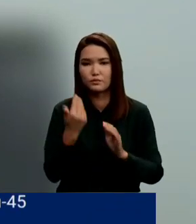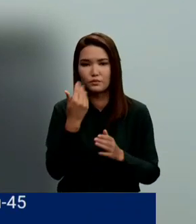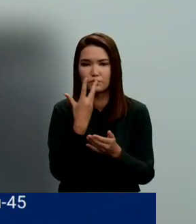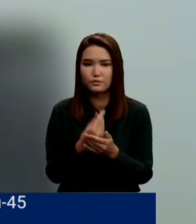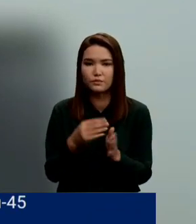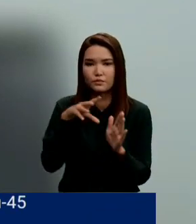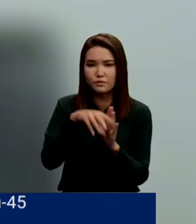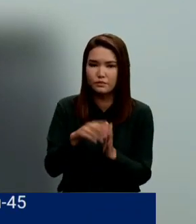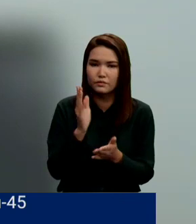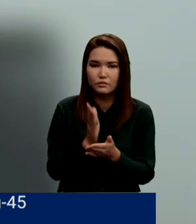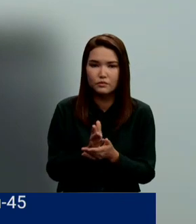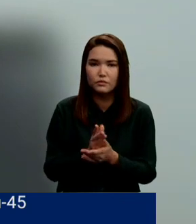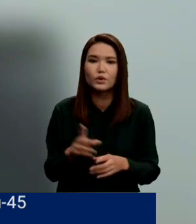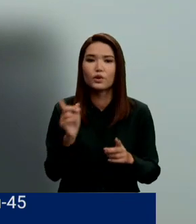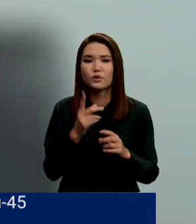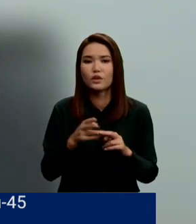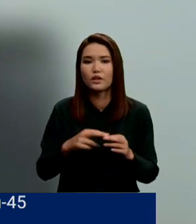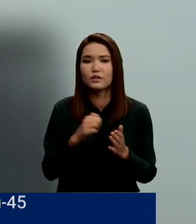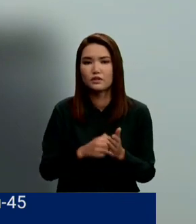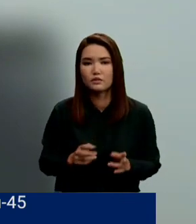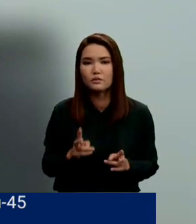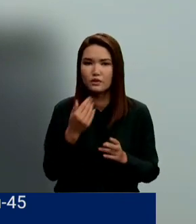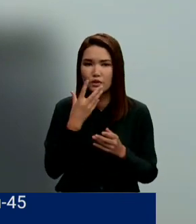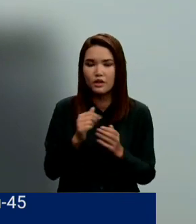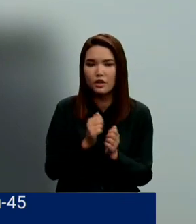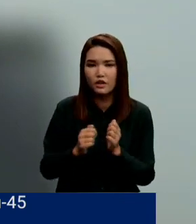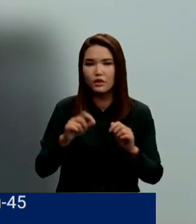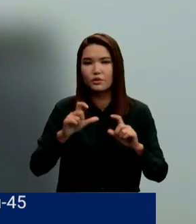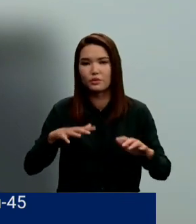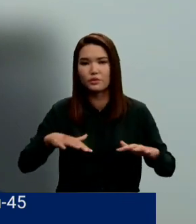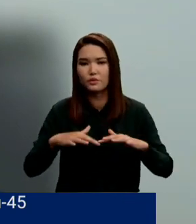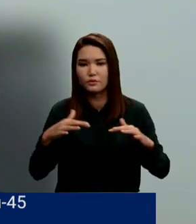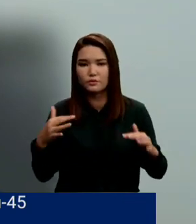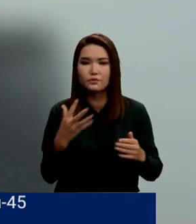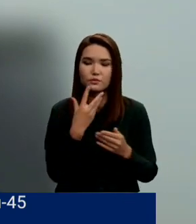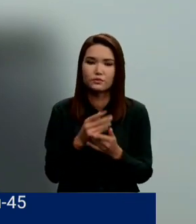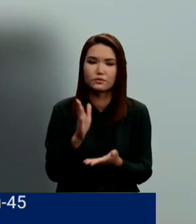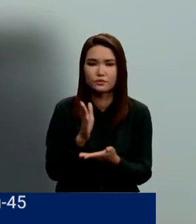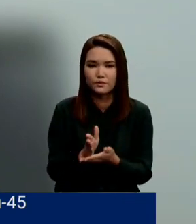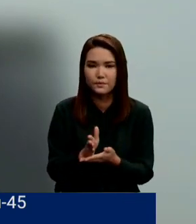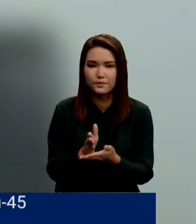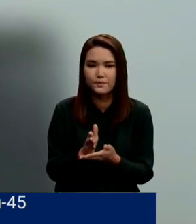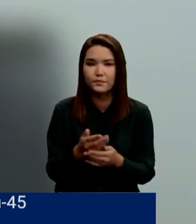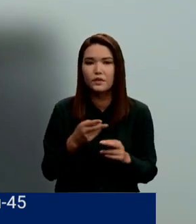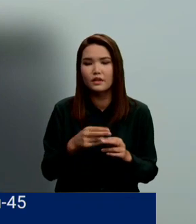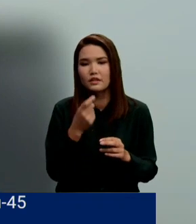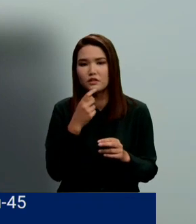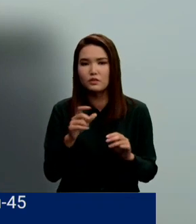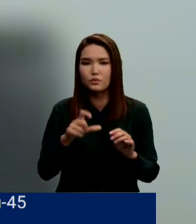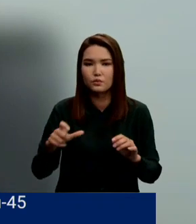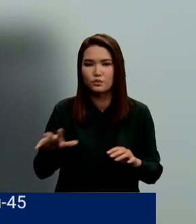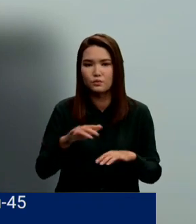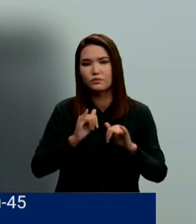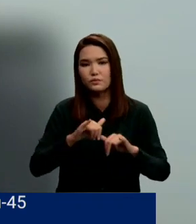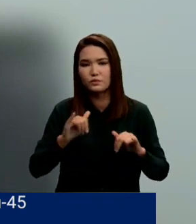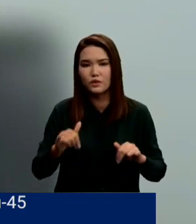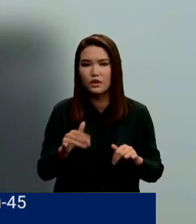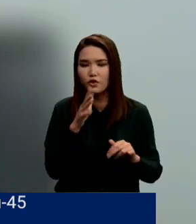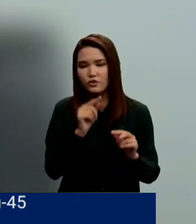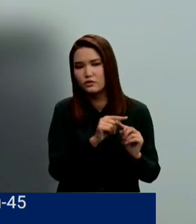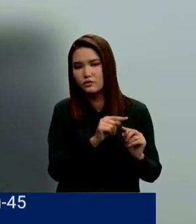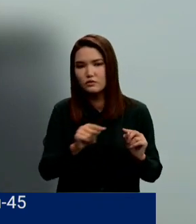Нұр-Сұлтан қаласына келетін азаматтар қызмет көрсету немесе құрылыс саласында жұмыс істейді. Бұл адамдар қиындықсыз жұмысқа орналаса алатын екі негізгі